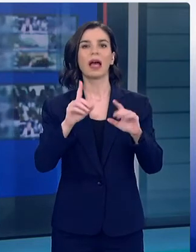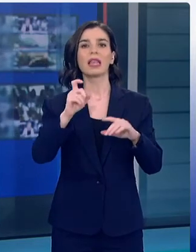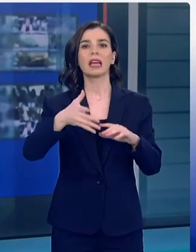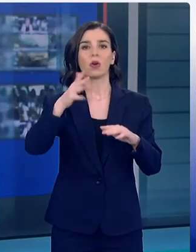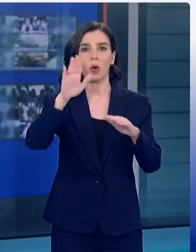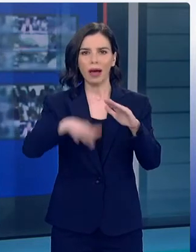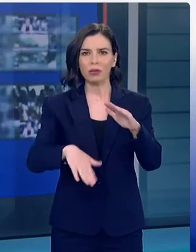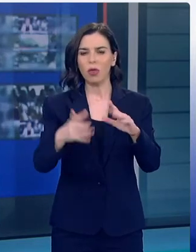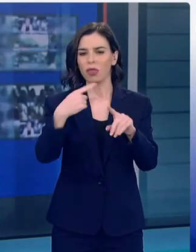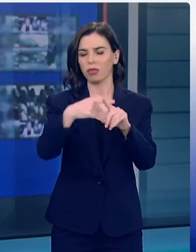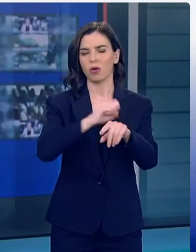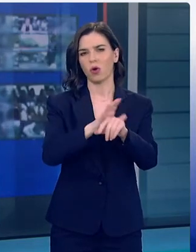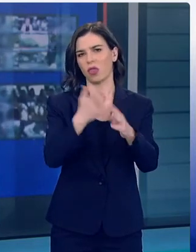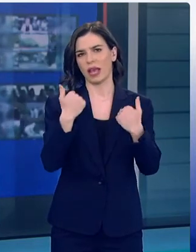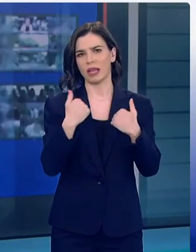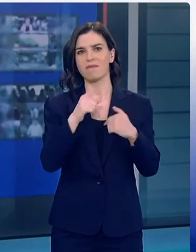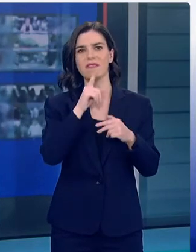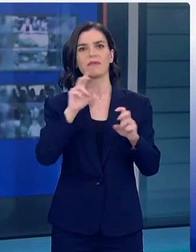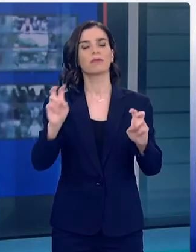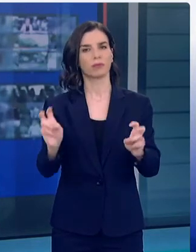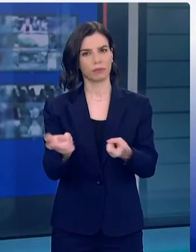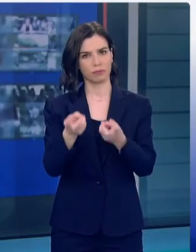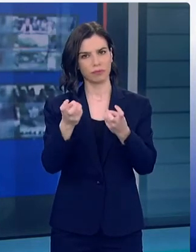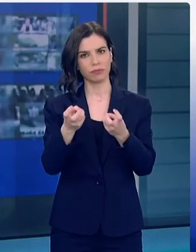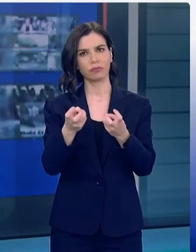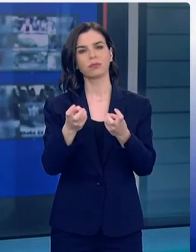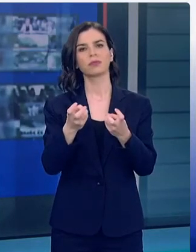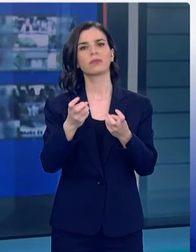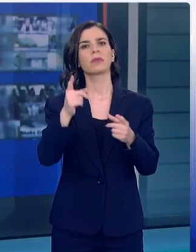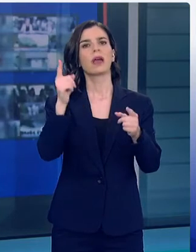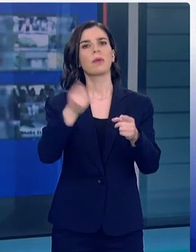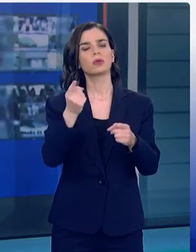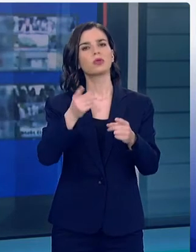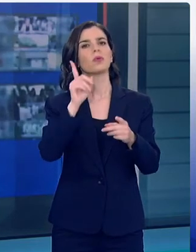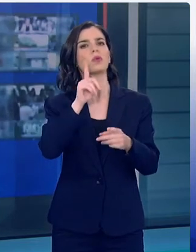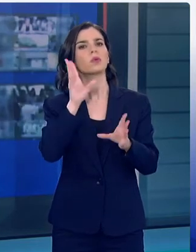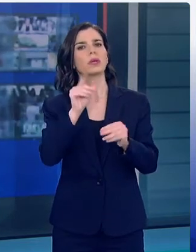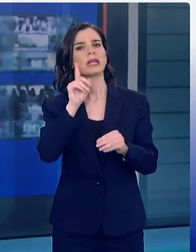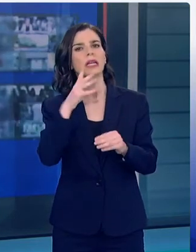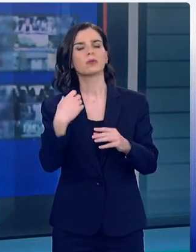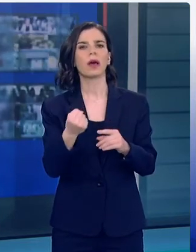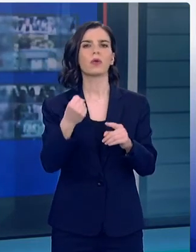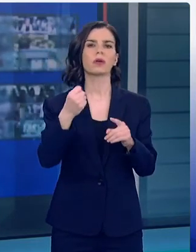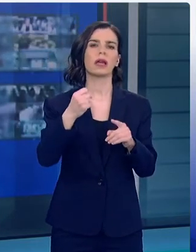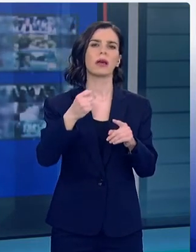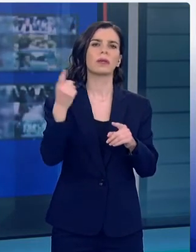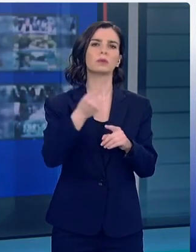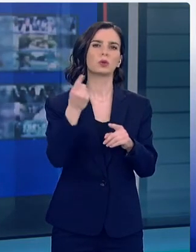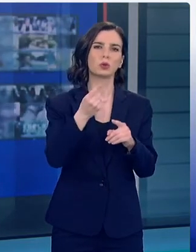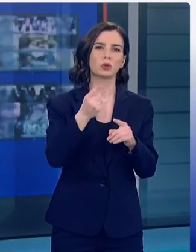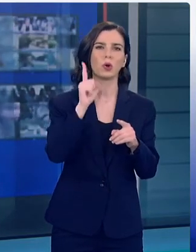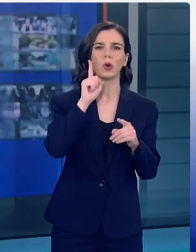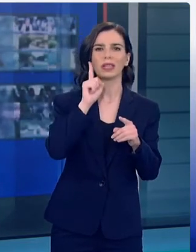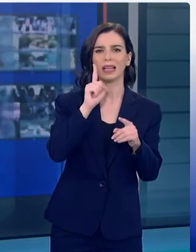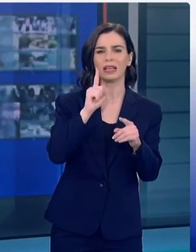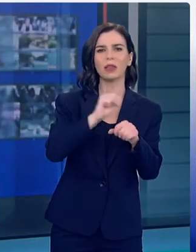10 ετών δεν βρέθηκε θετικό. Τα ίδια ευρήματα κατά αναλογία αφορούσαν και τις γυναίκες, οι οποίες είχαν θετικό έλεγχο σε μικρότερα ποσοστά σε σχέση με τους